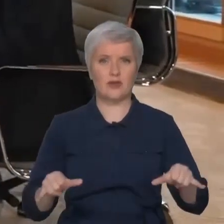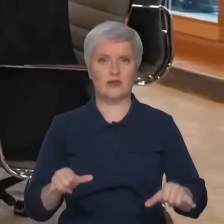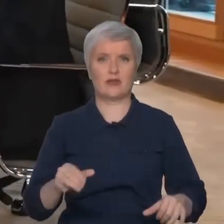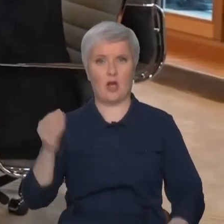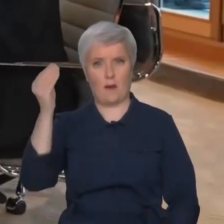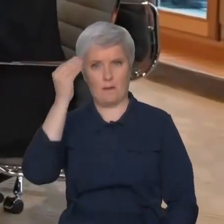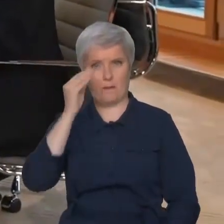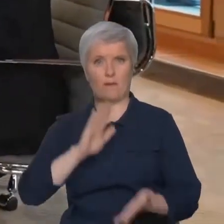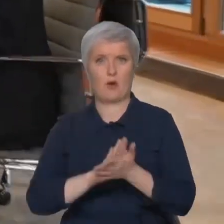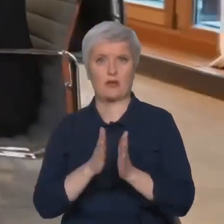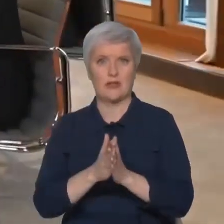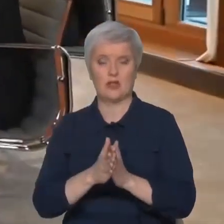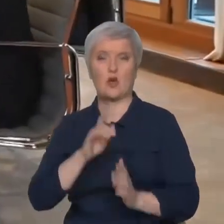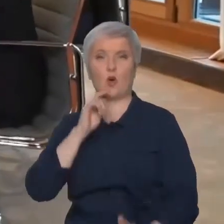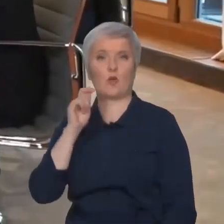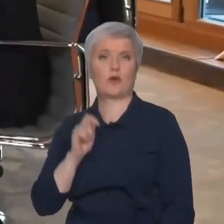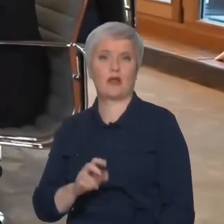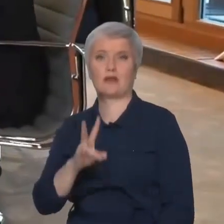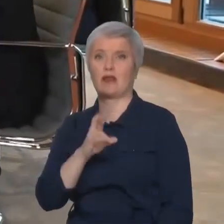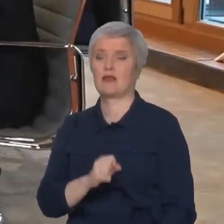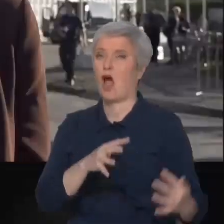майбутньому. Що саме має...